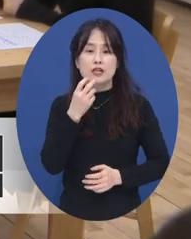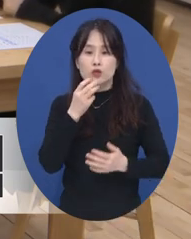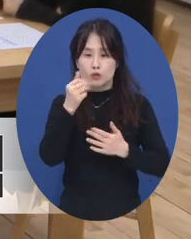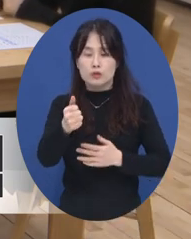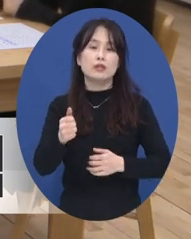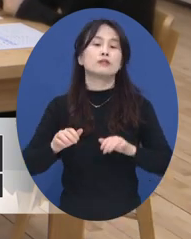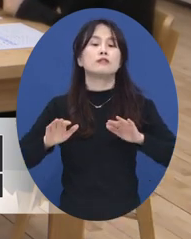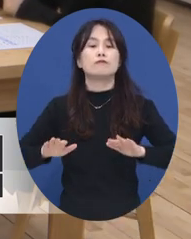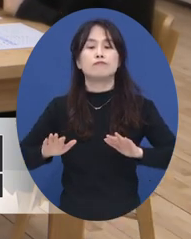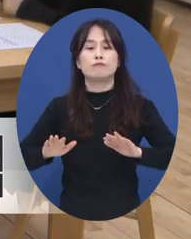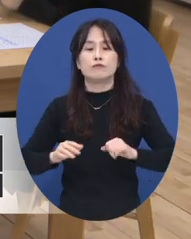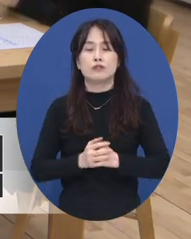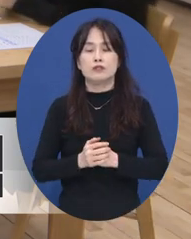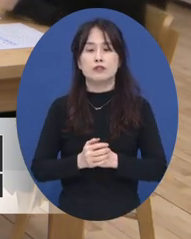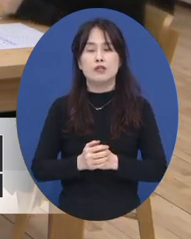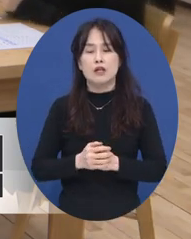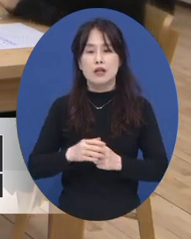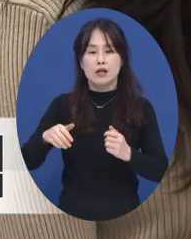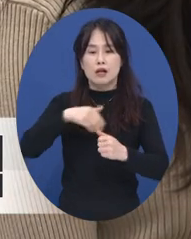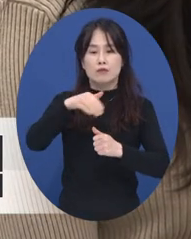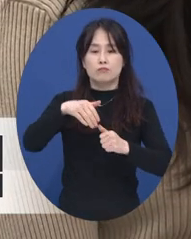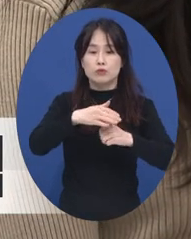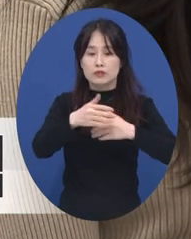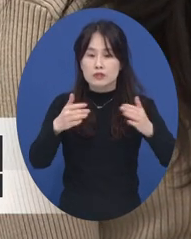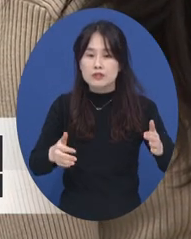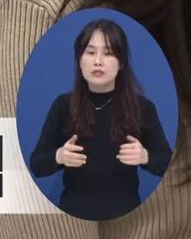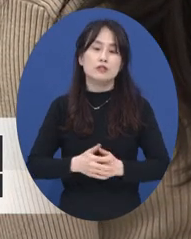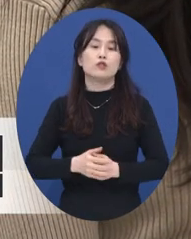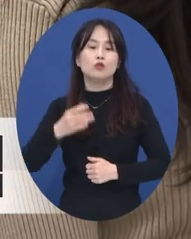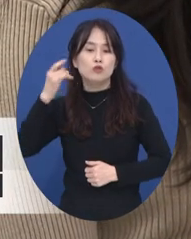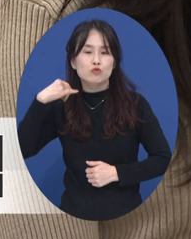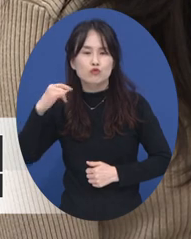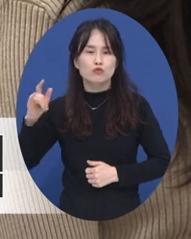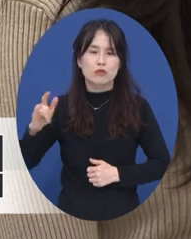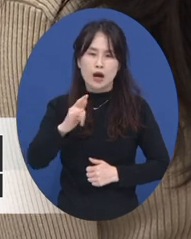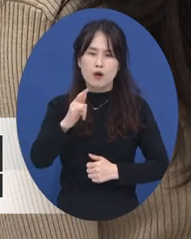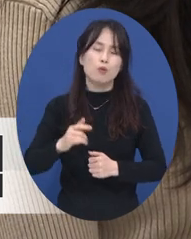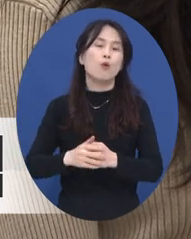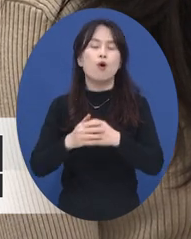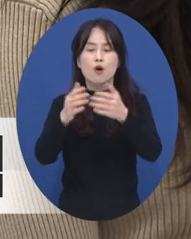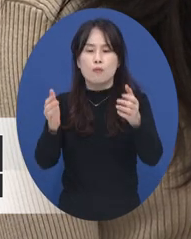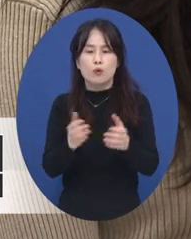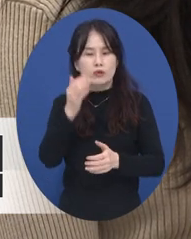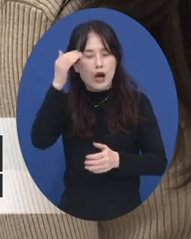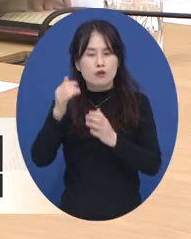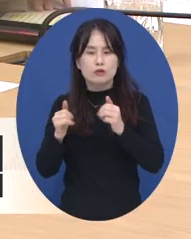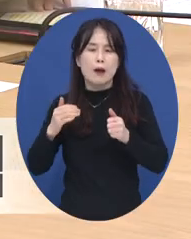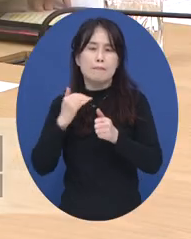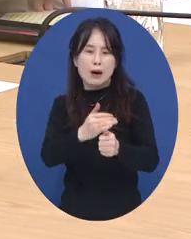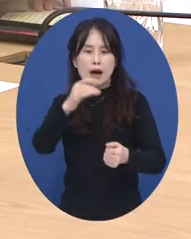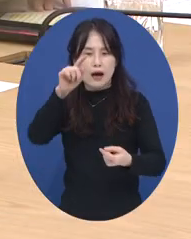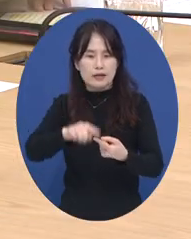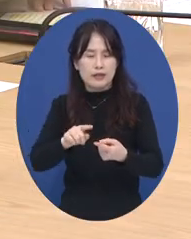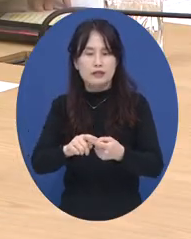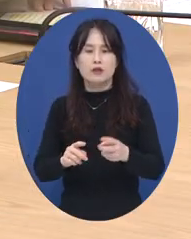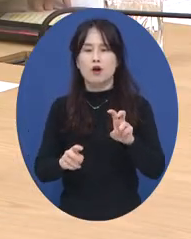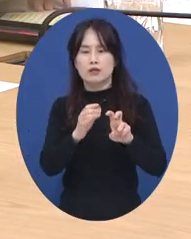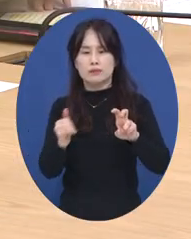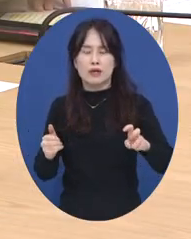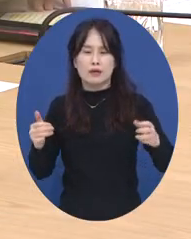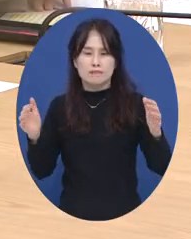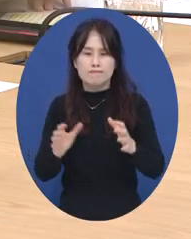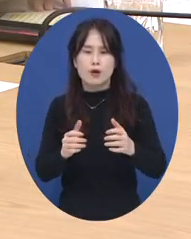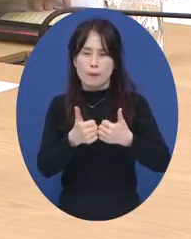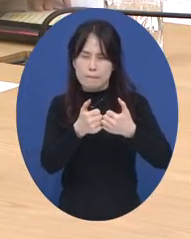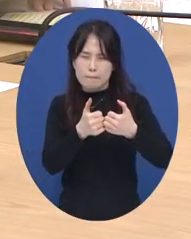20일 오전 경기도청 상황실에서 중국동방항공 집단해고 승무원 및 법률대리인 20여명과 간담회를 갖고